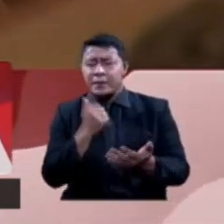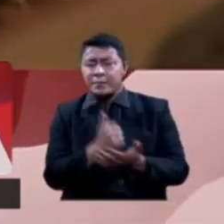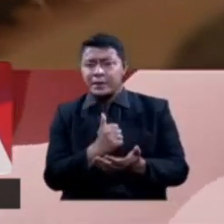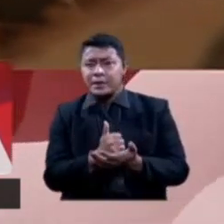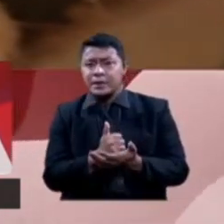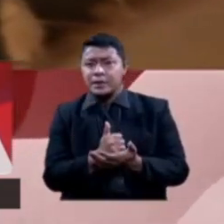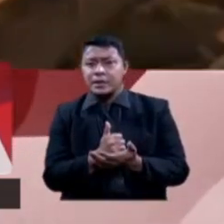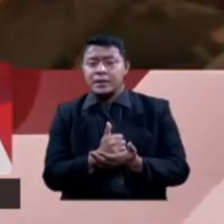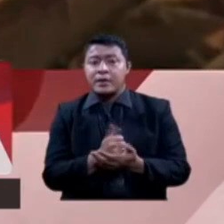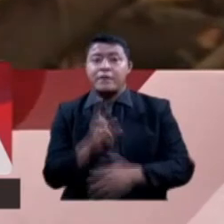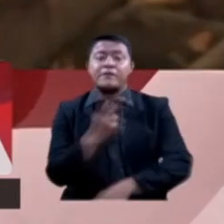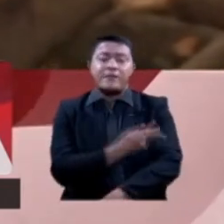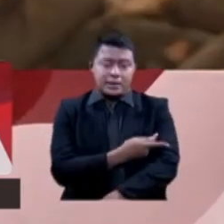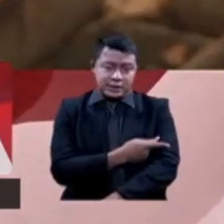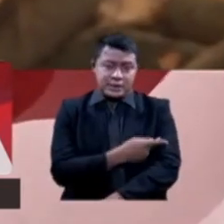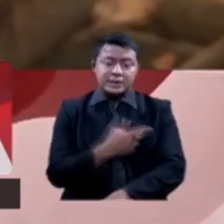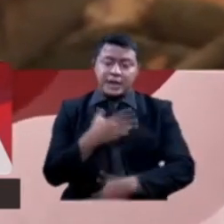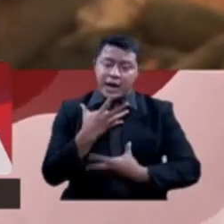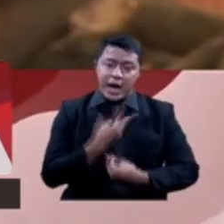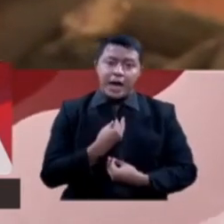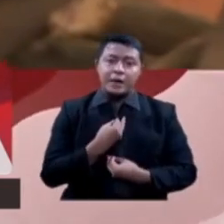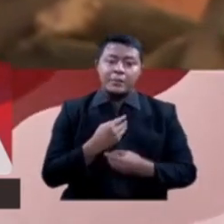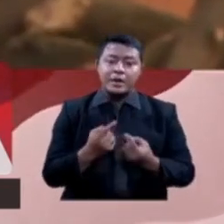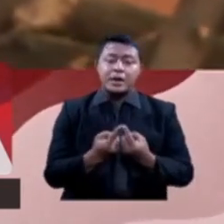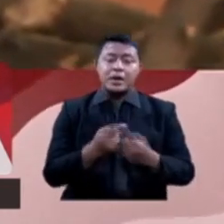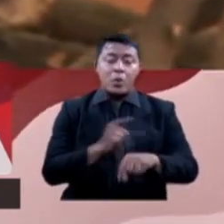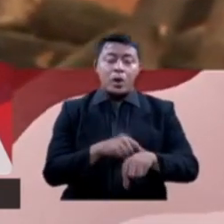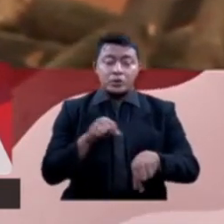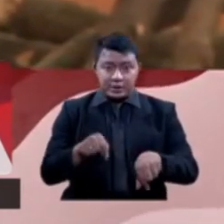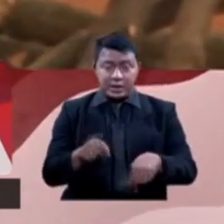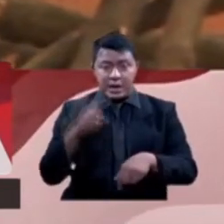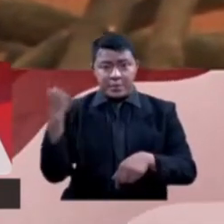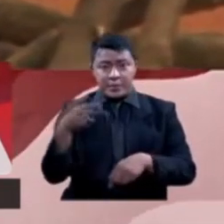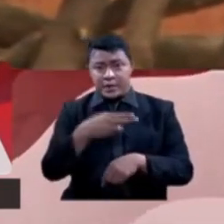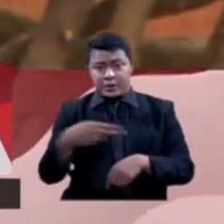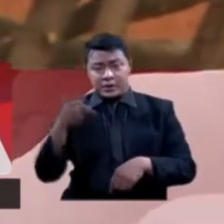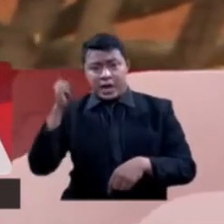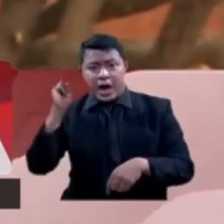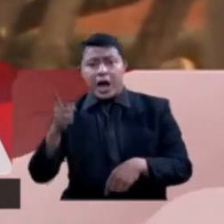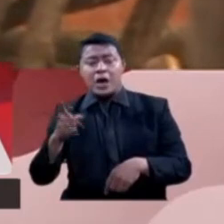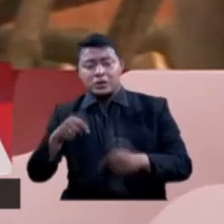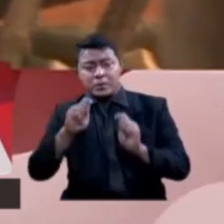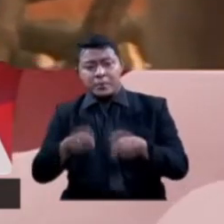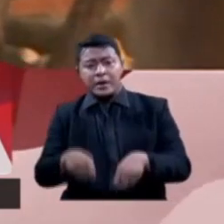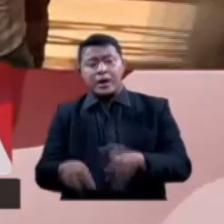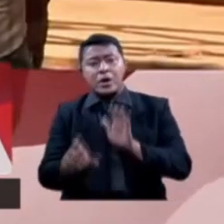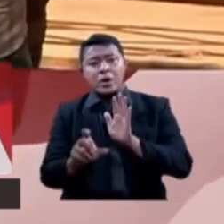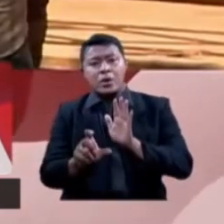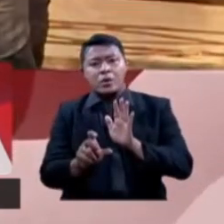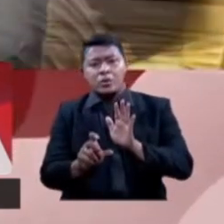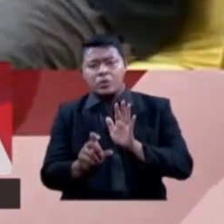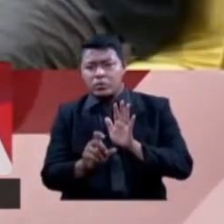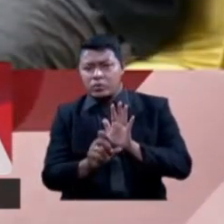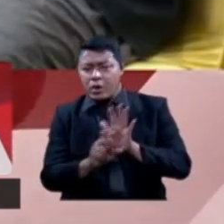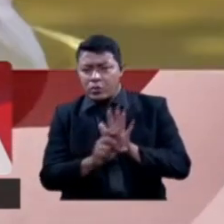juga itu praktek itu sendiri Saya harap dengan jeda waktu yang ada sekarang pemerintah Indonesia harus menggunakan kuda-kuda